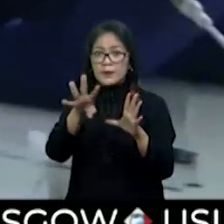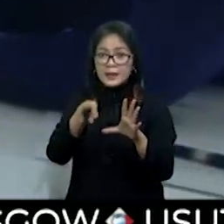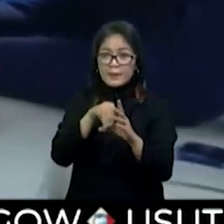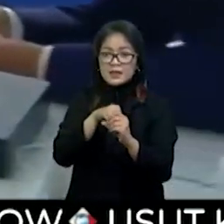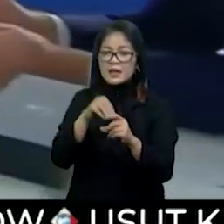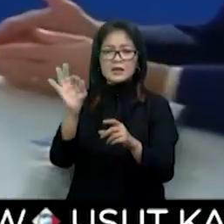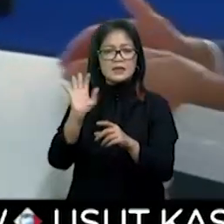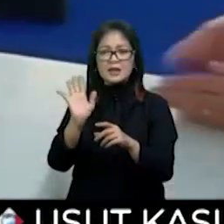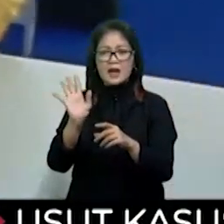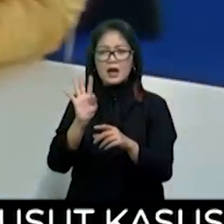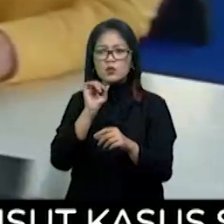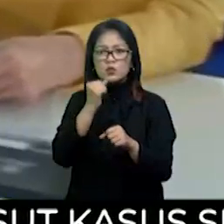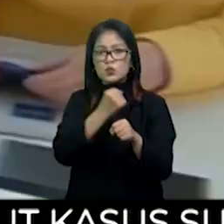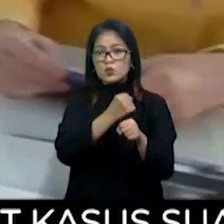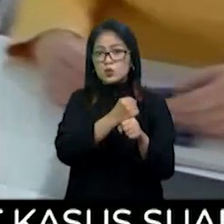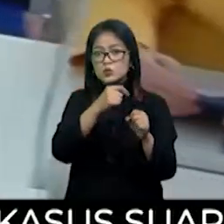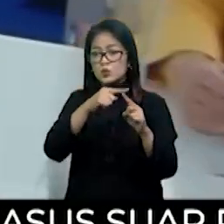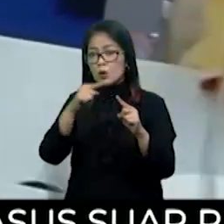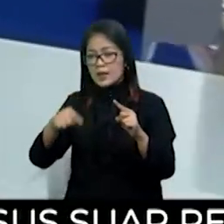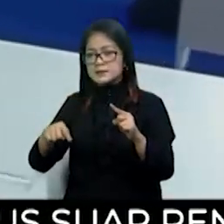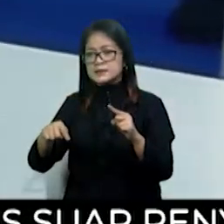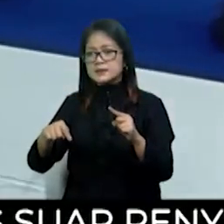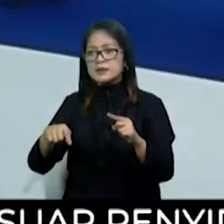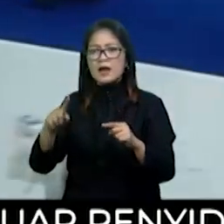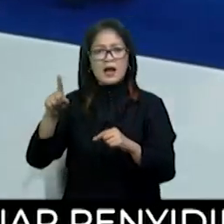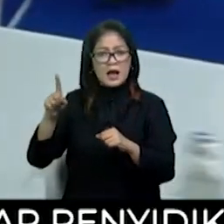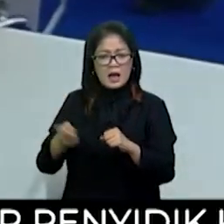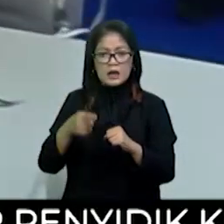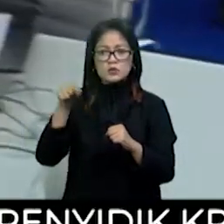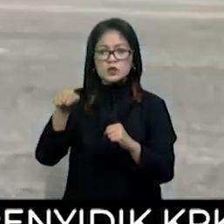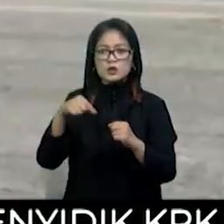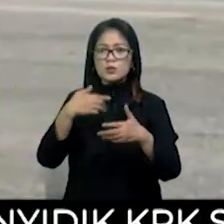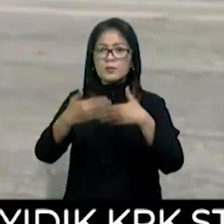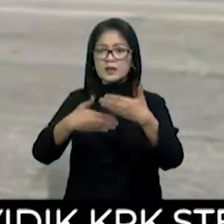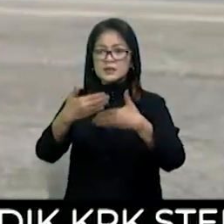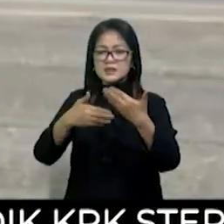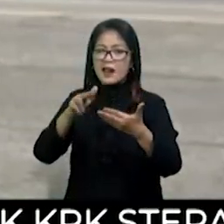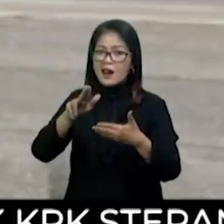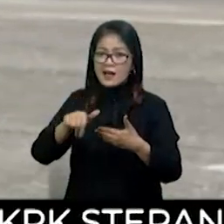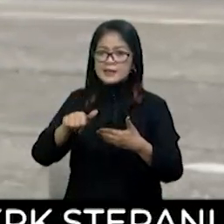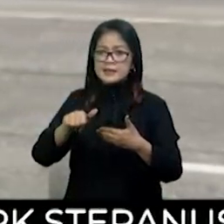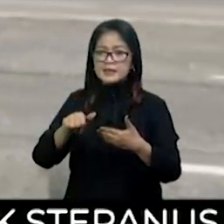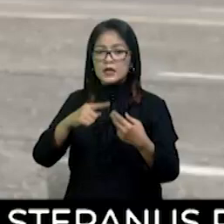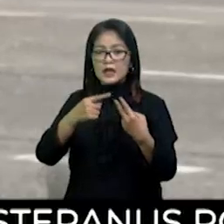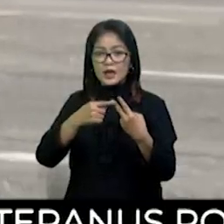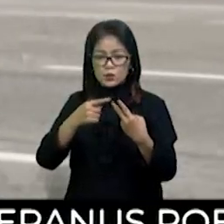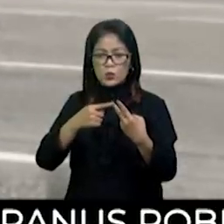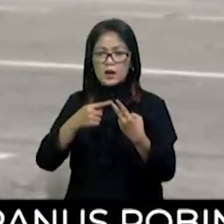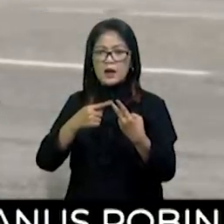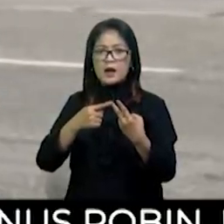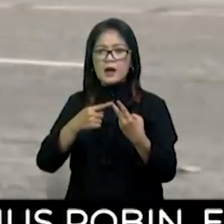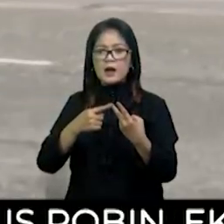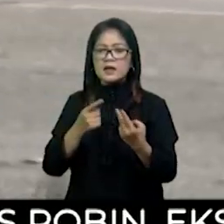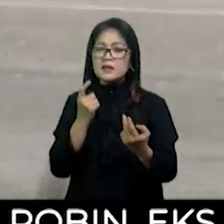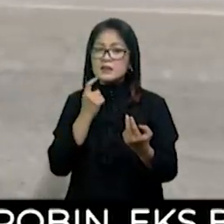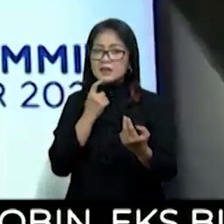gugus tugas ini atau dalam proposal ini dan masih harus ditindaklanjuti selanjutnya yang kedua terkait dengan krisis rantai